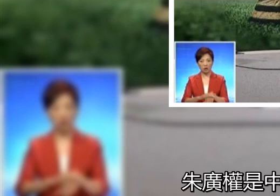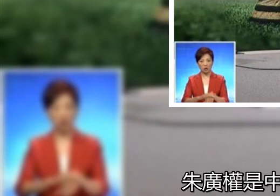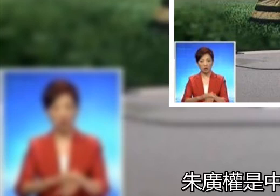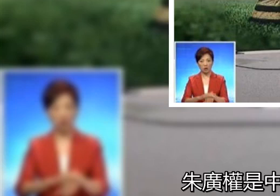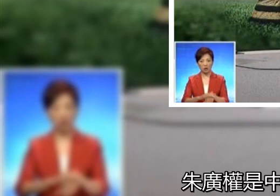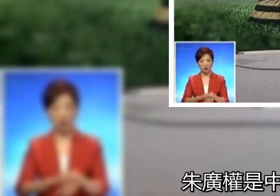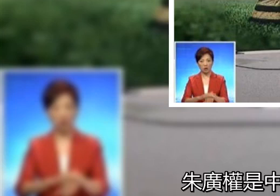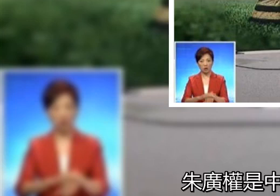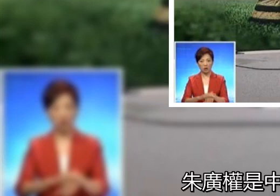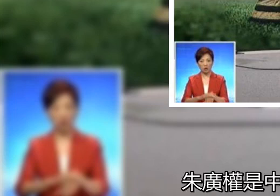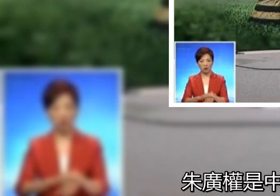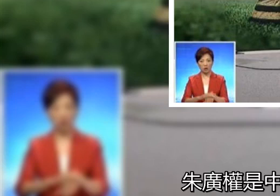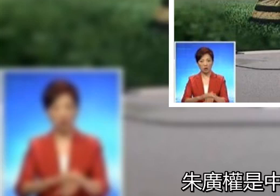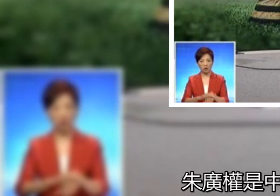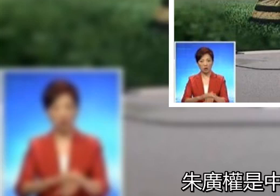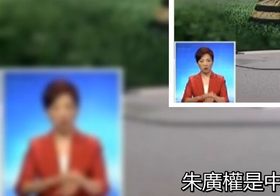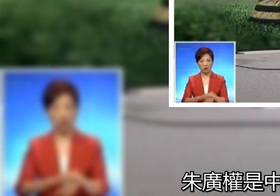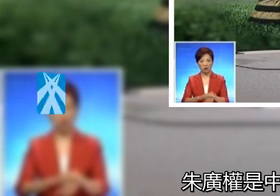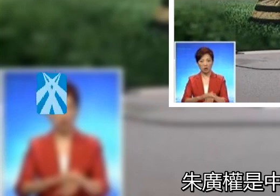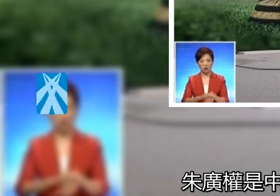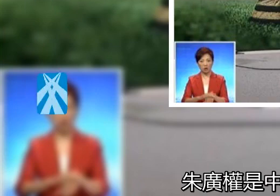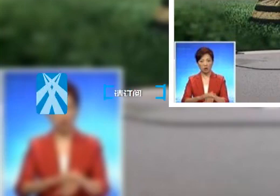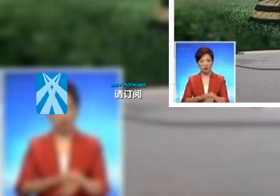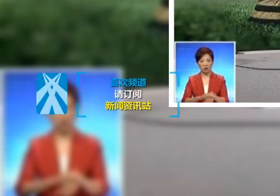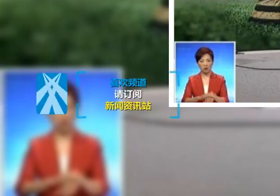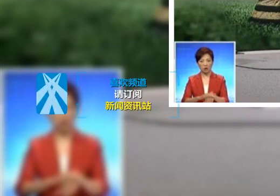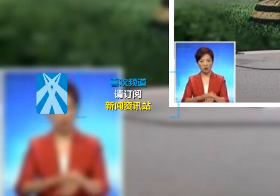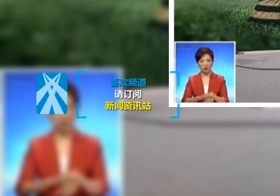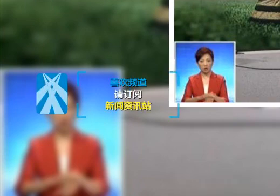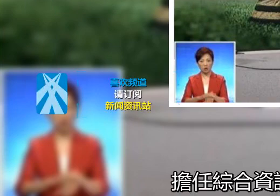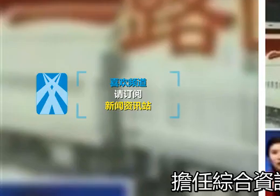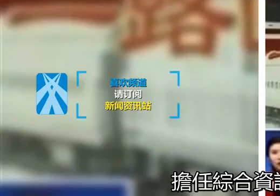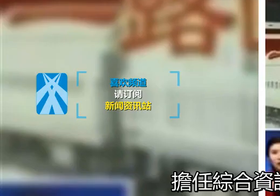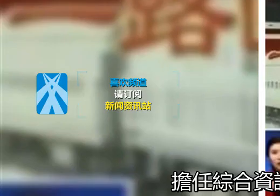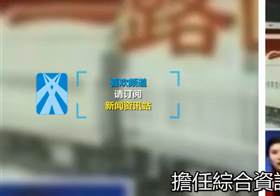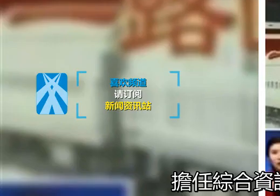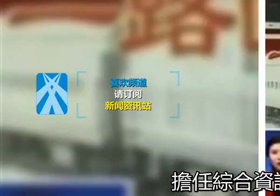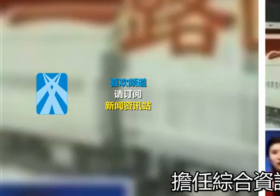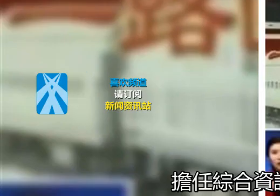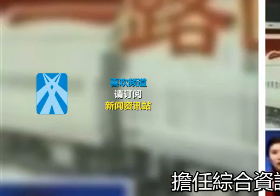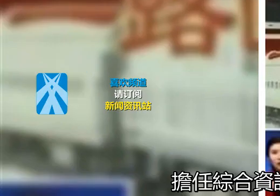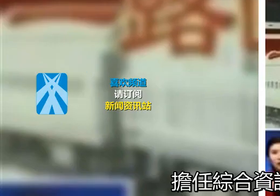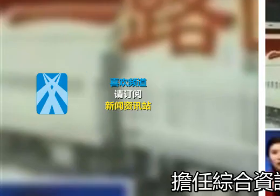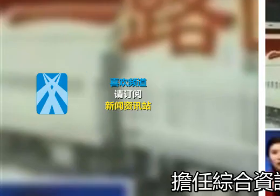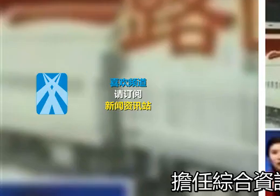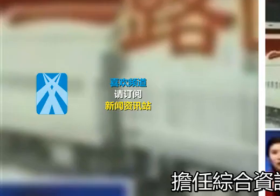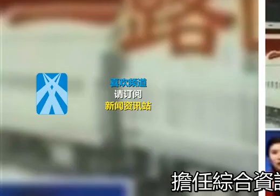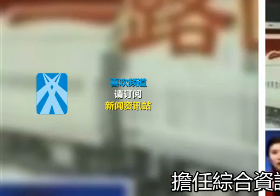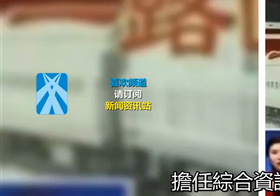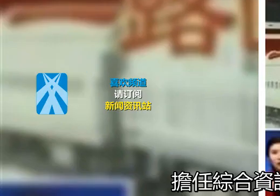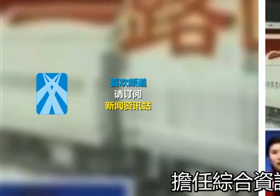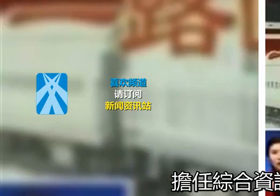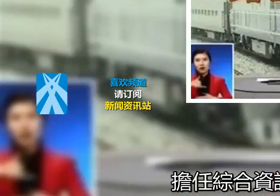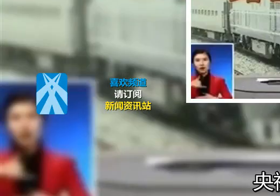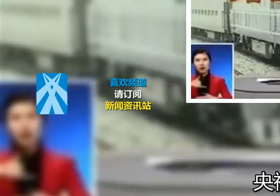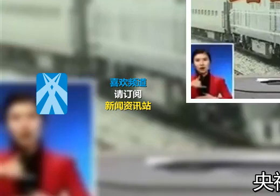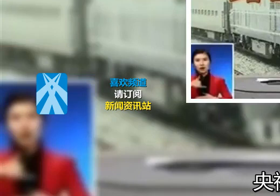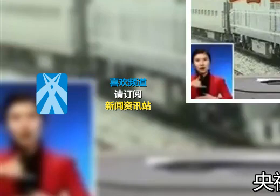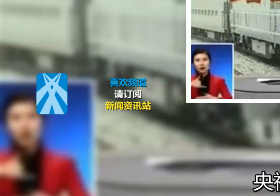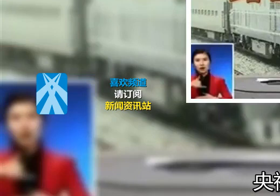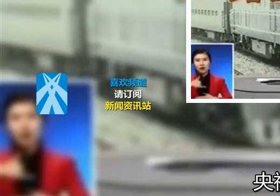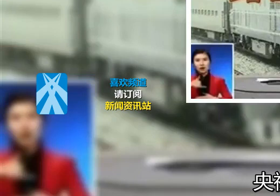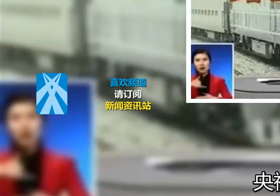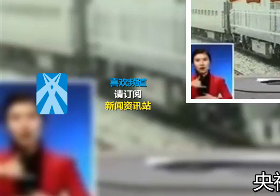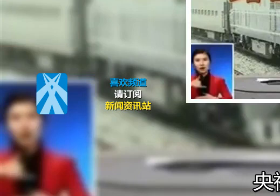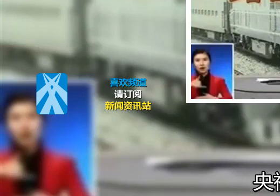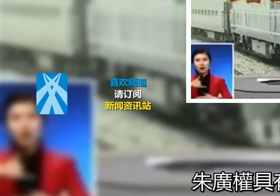朱广权是中央电视台新闻频道主持人，2011年起担任综合资讯类节目共同关注主播。央视